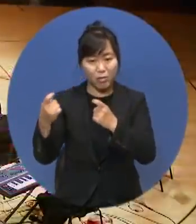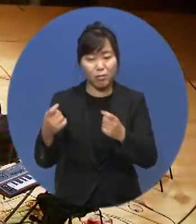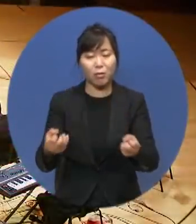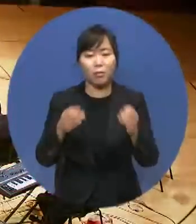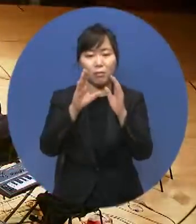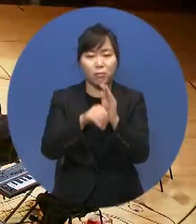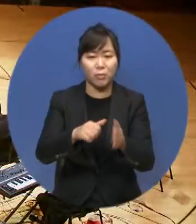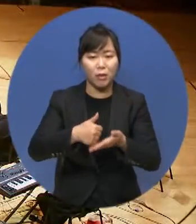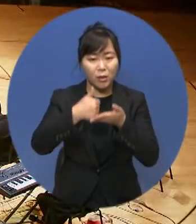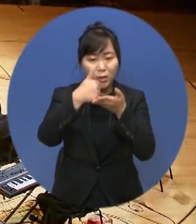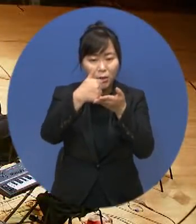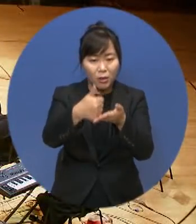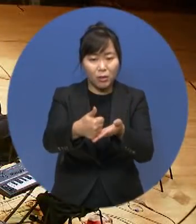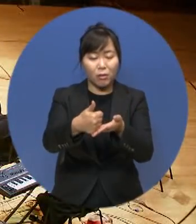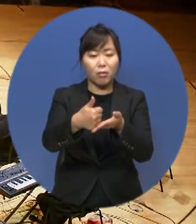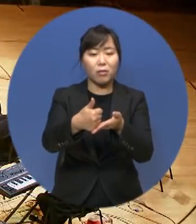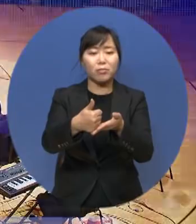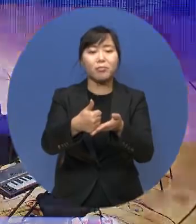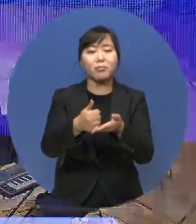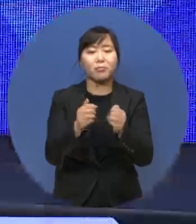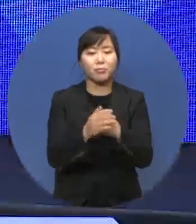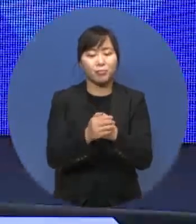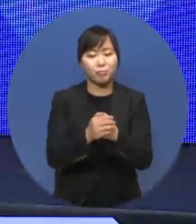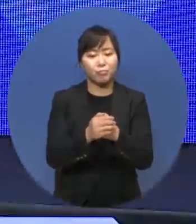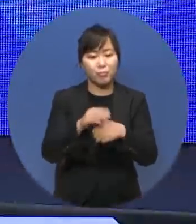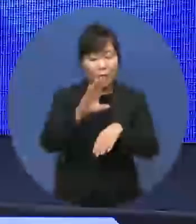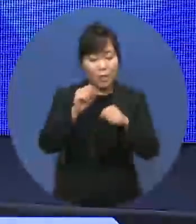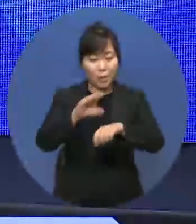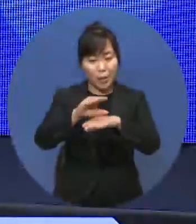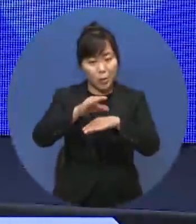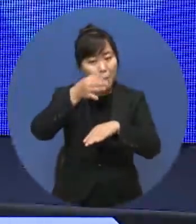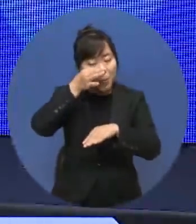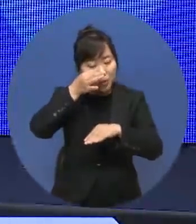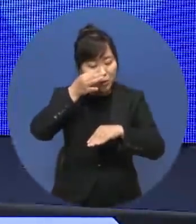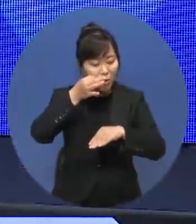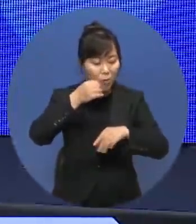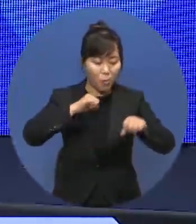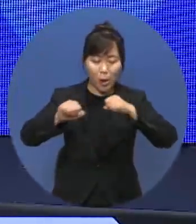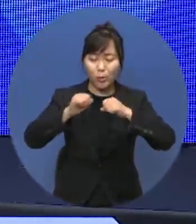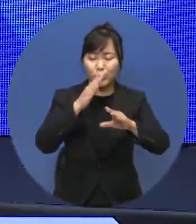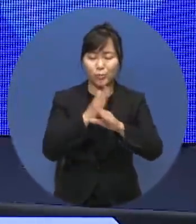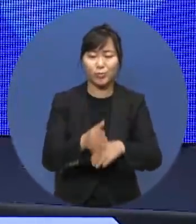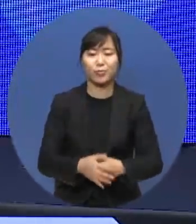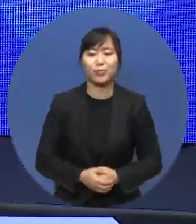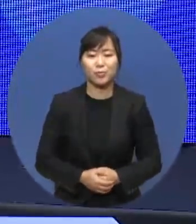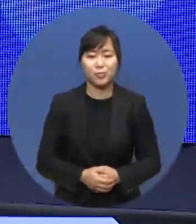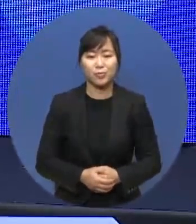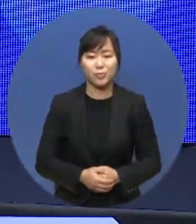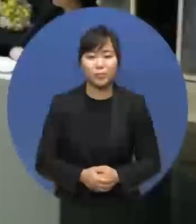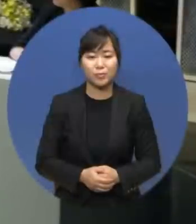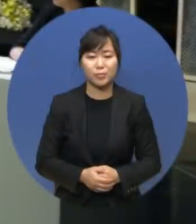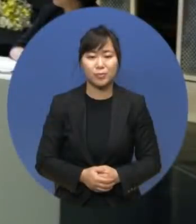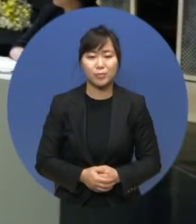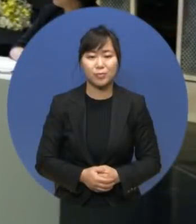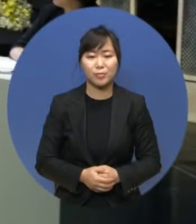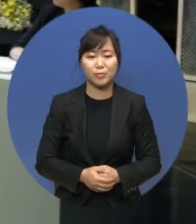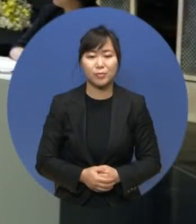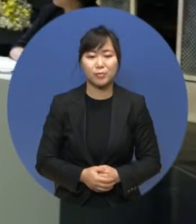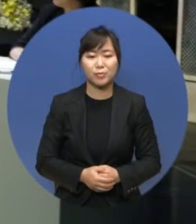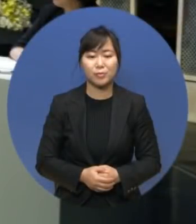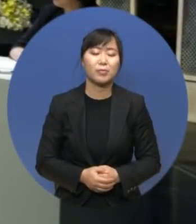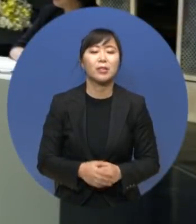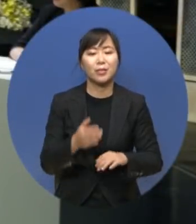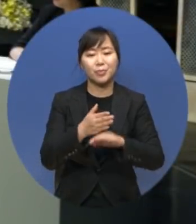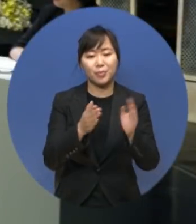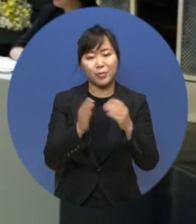행사에 초청이 되어서 이제 생방송으로 함께 하면서 연주 활동을 또 하고 있습니다. 네, 감사합니다.